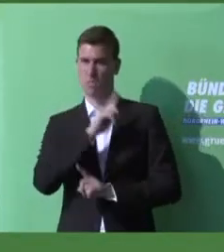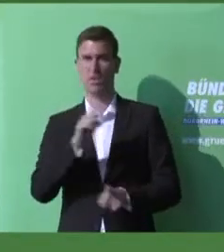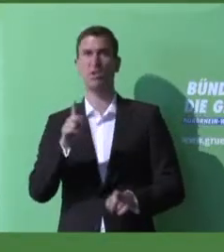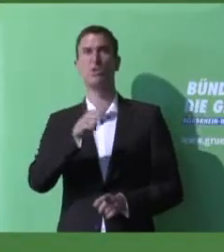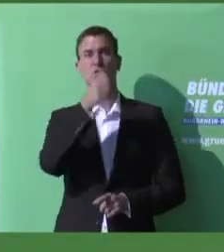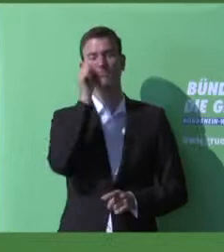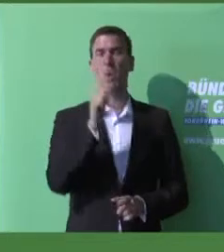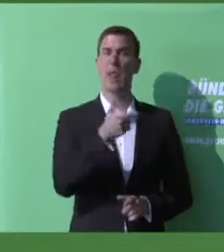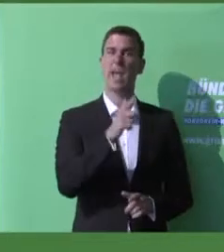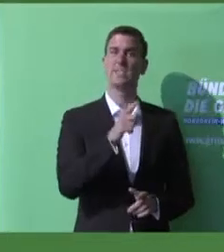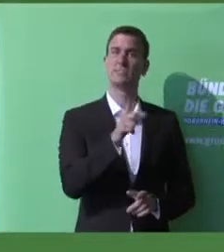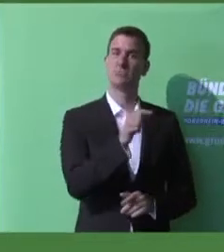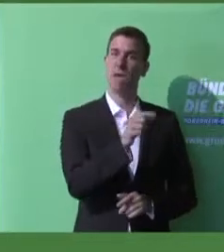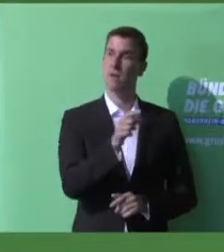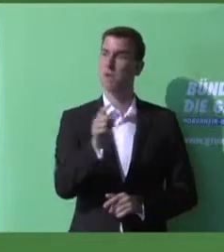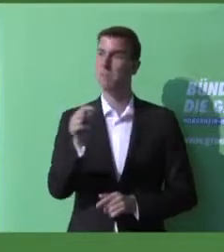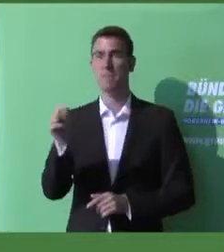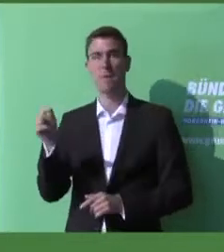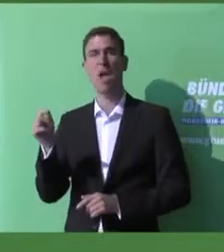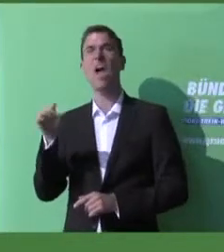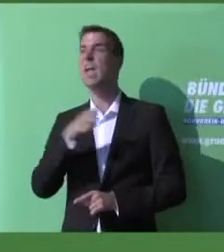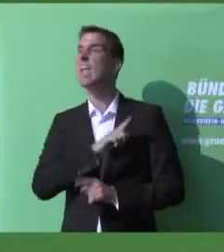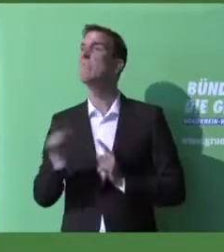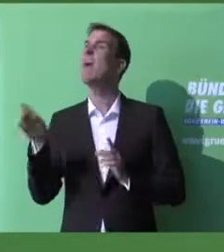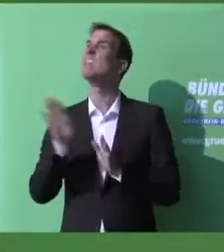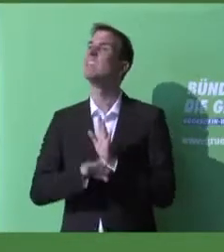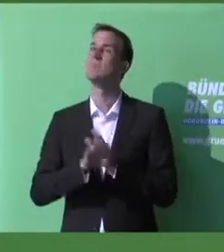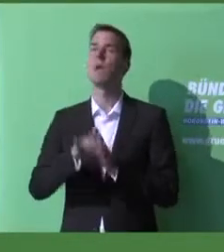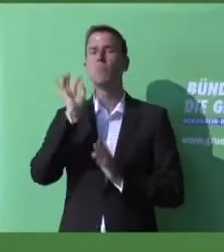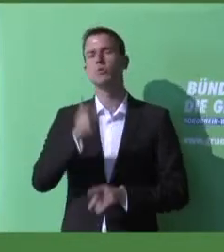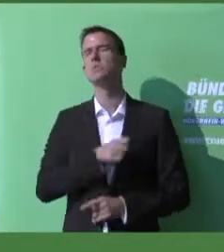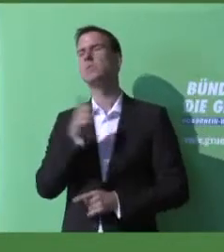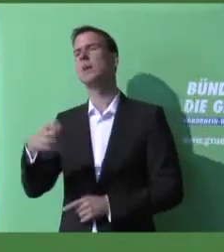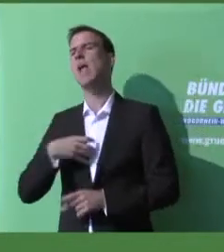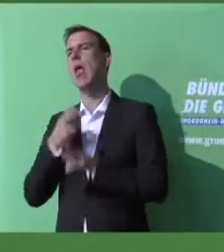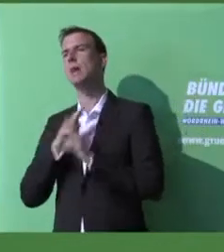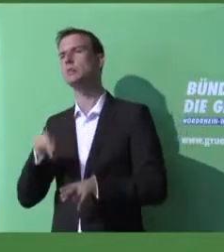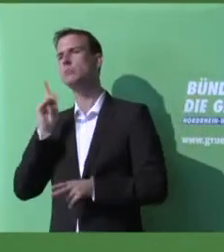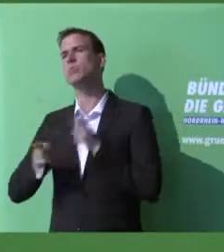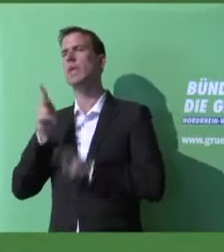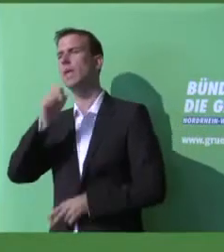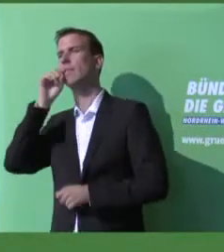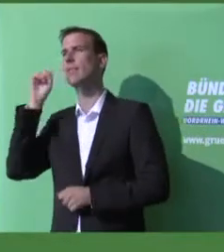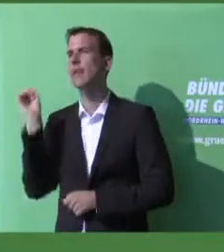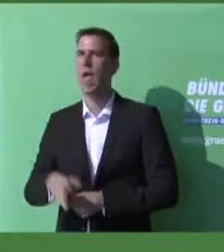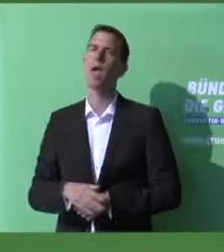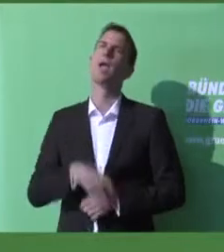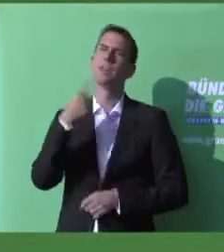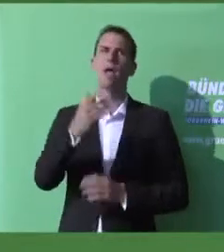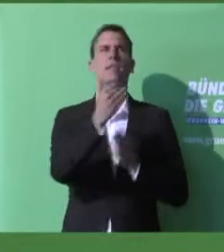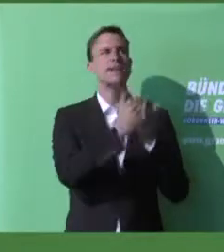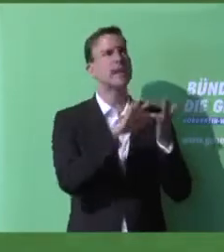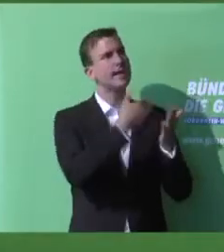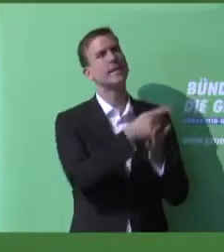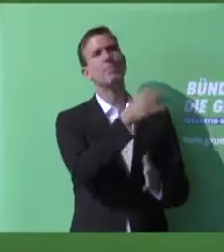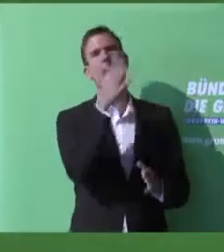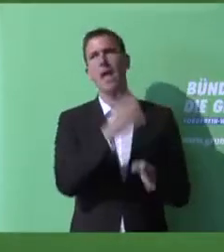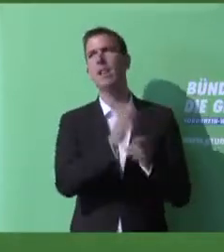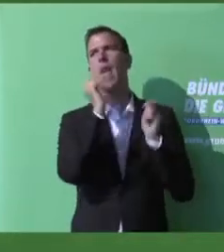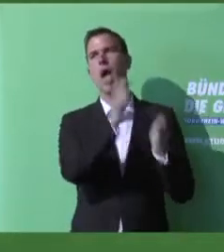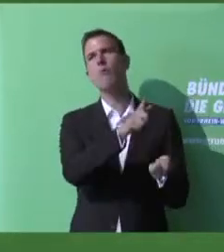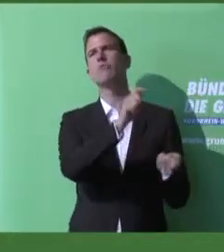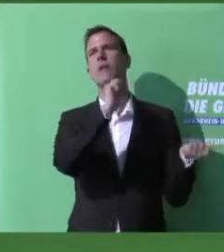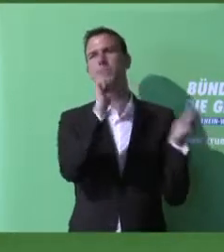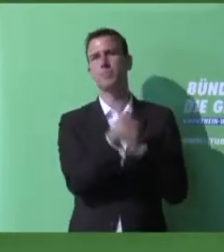lesbische Paare für jede Diskriminierung einzeln nach Karlsruhe zu schicken, damit der Gesetzgeber dort den Auftrag